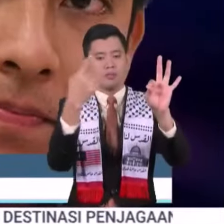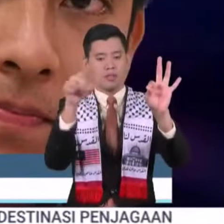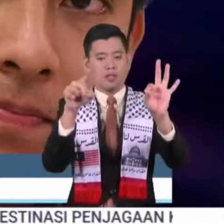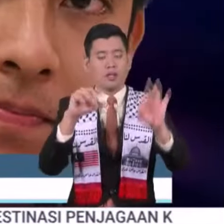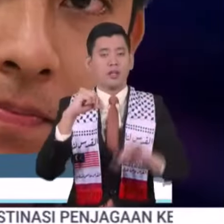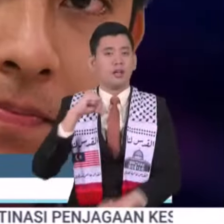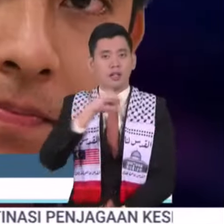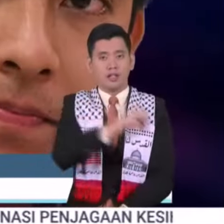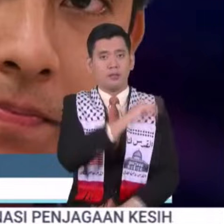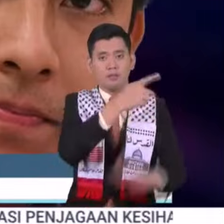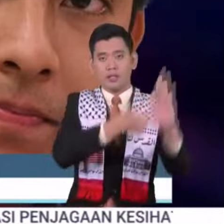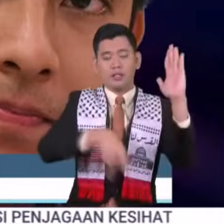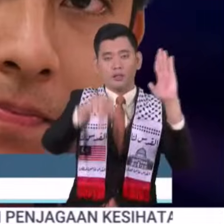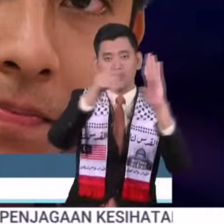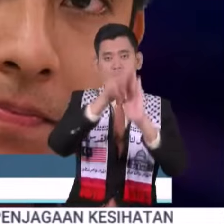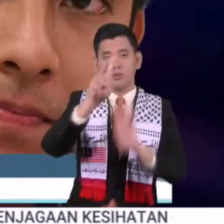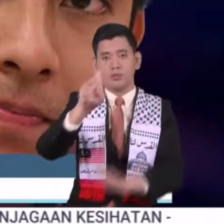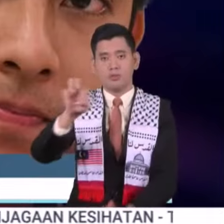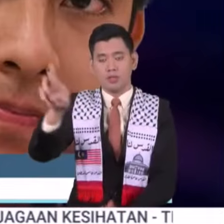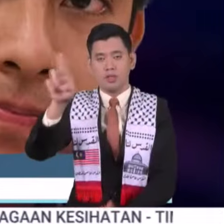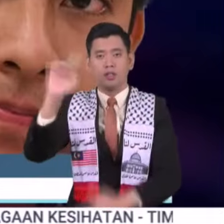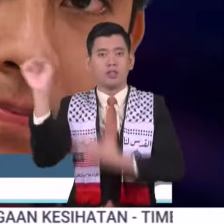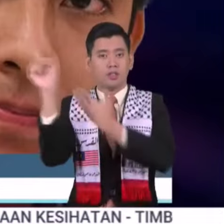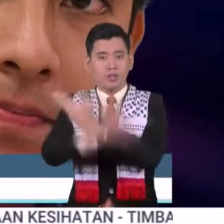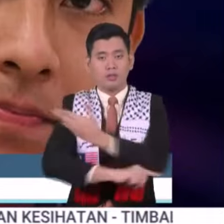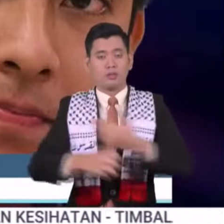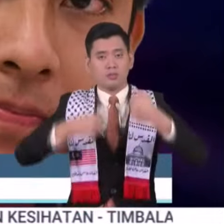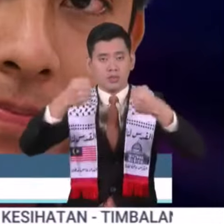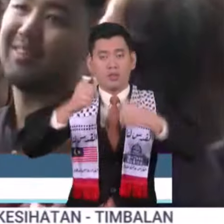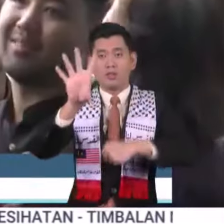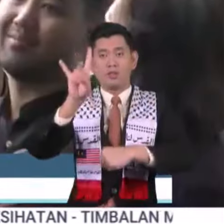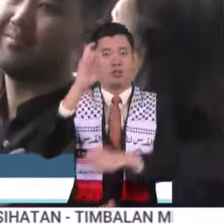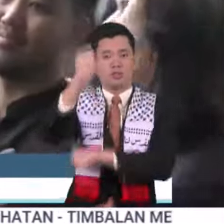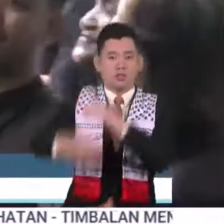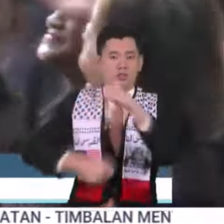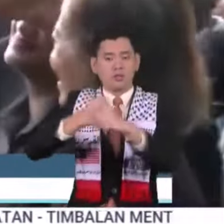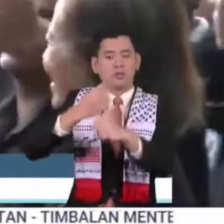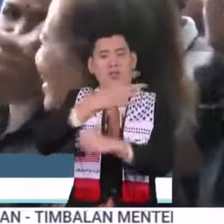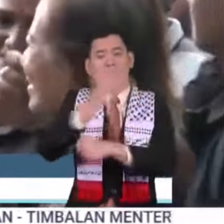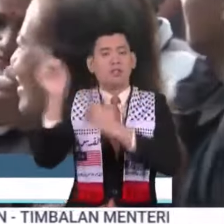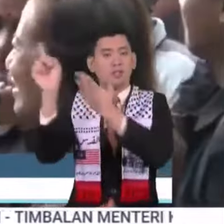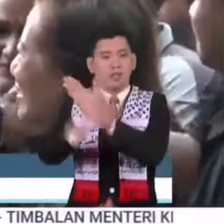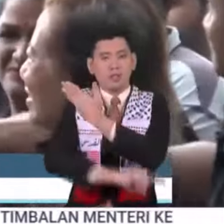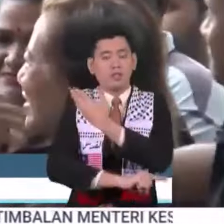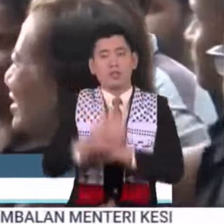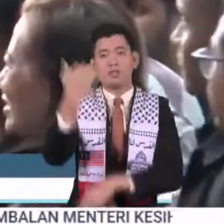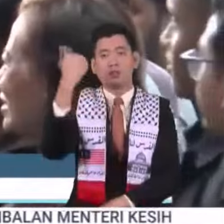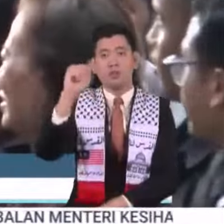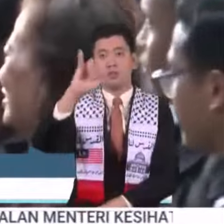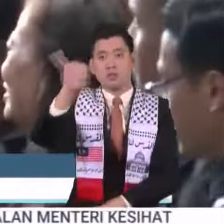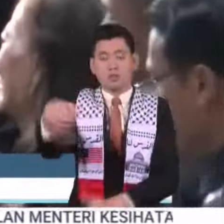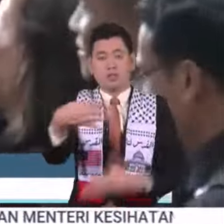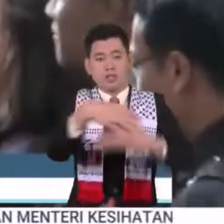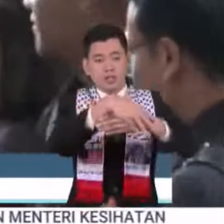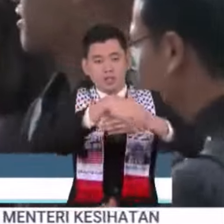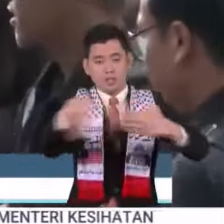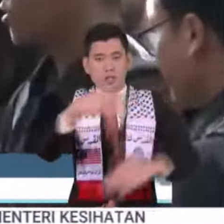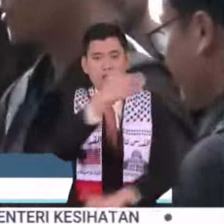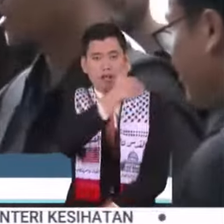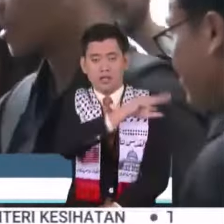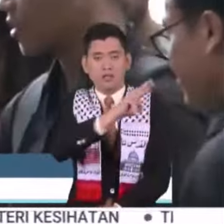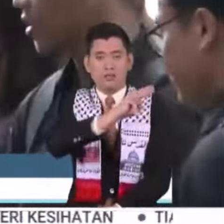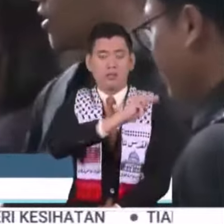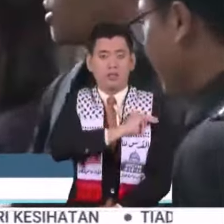Ahli Parlimen Muar Syed Saddiq Syed Abdul Rahman dihukum penjara 7 tahun dan didenda RM10 juta. Bekas menteri itu